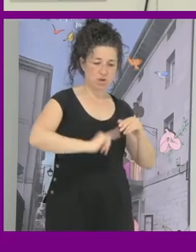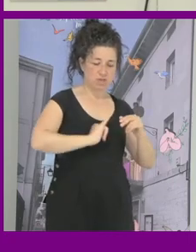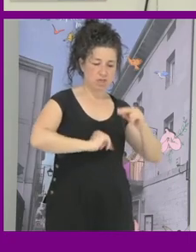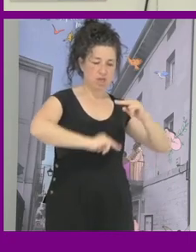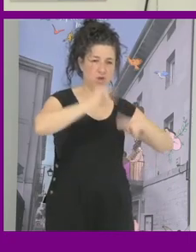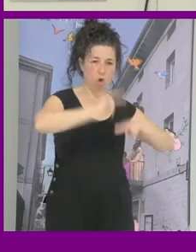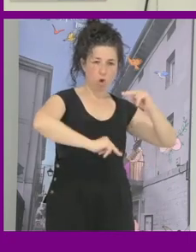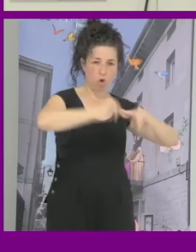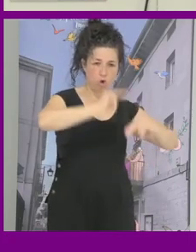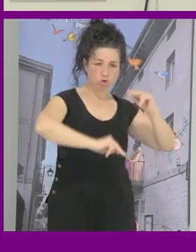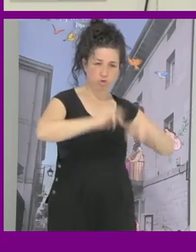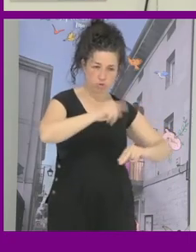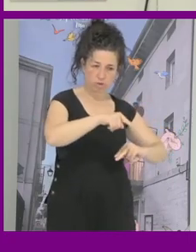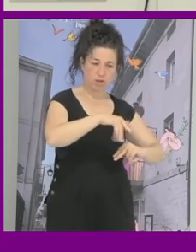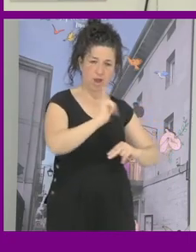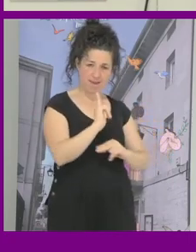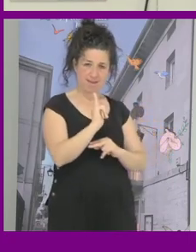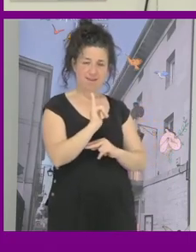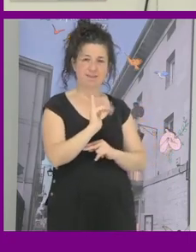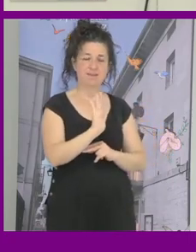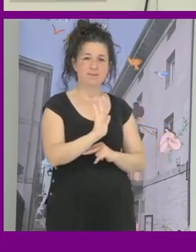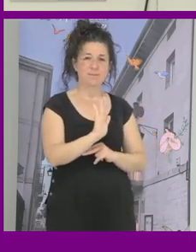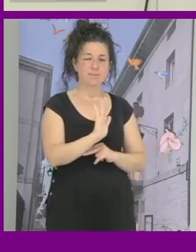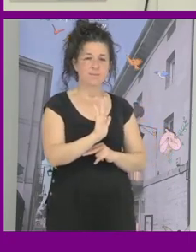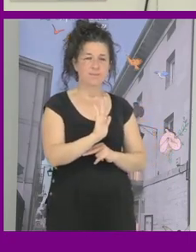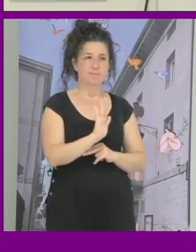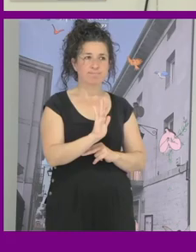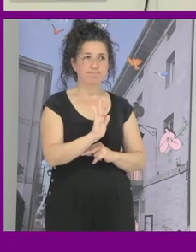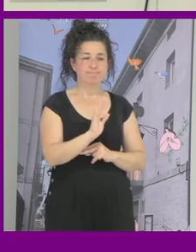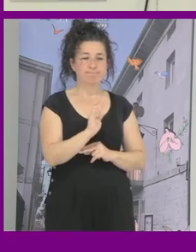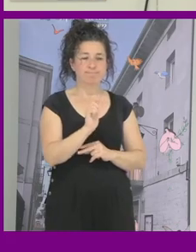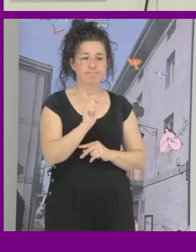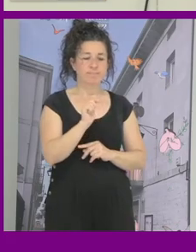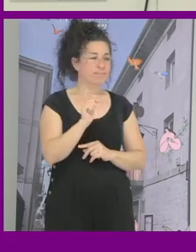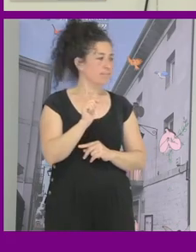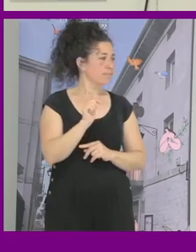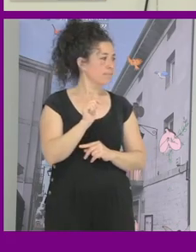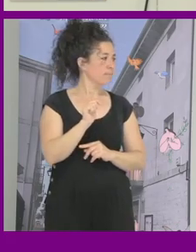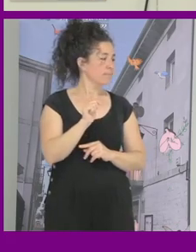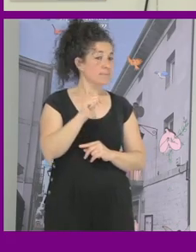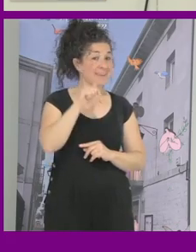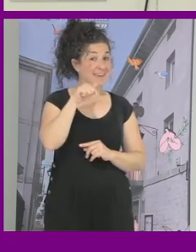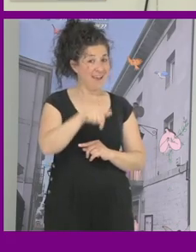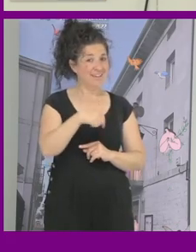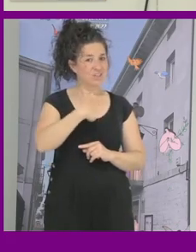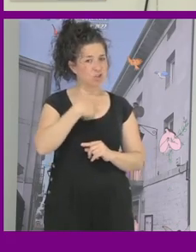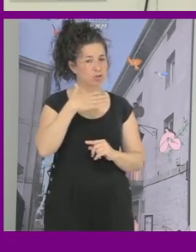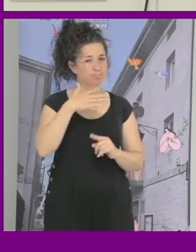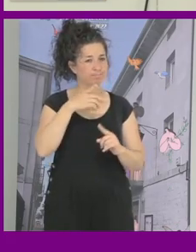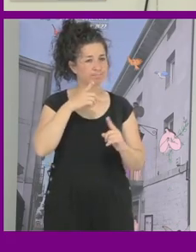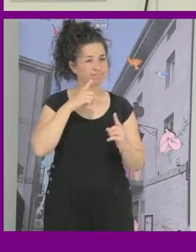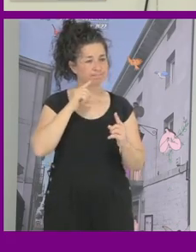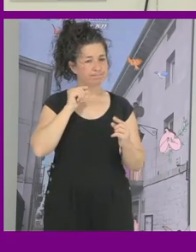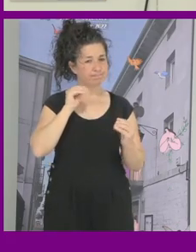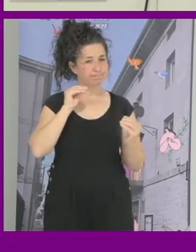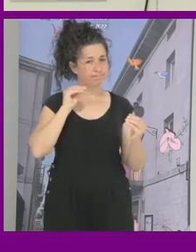eta hor eraikitzen dan nortasun badala. Eta honetan topatu naiz, eta izan da